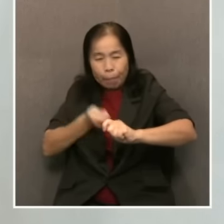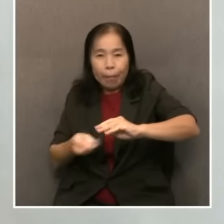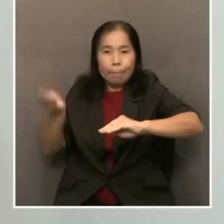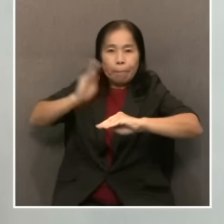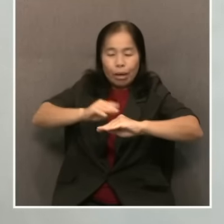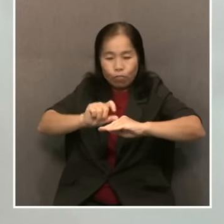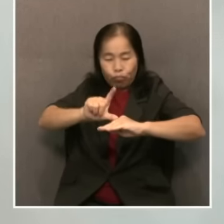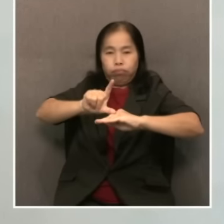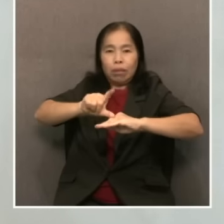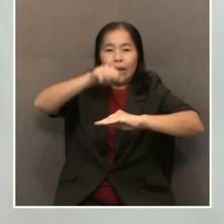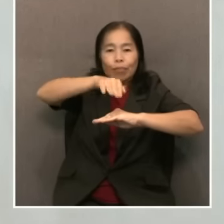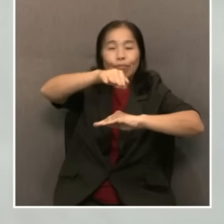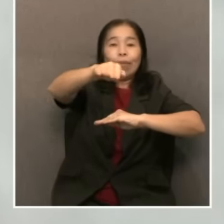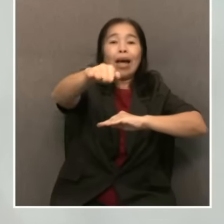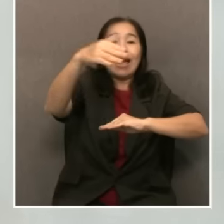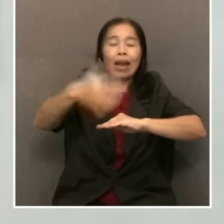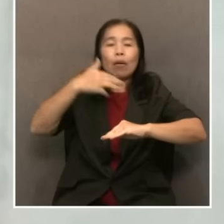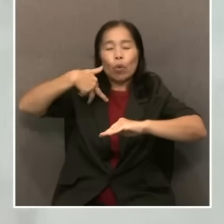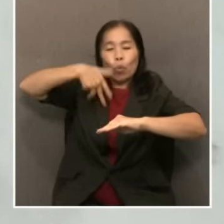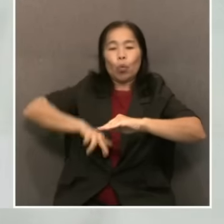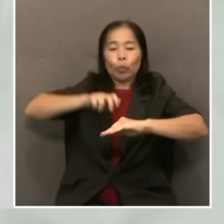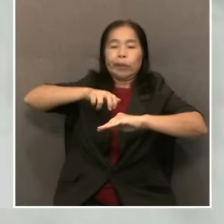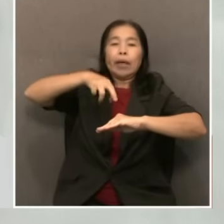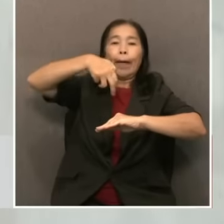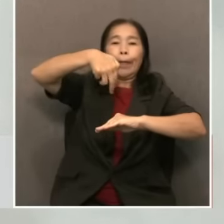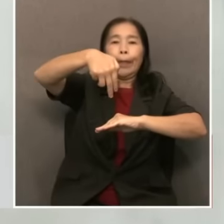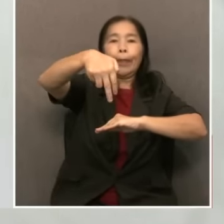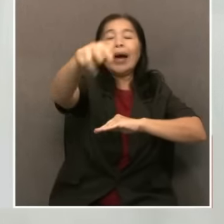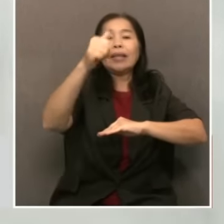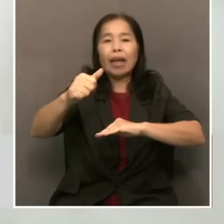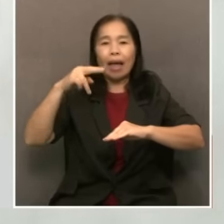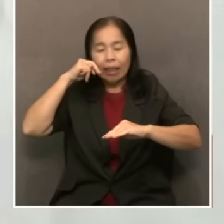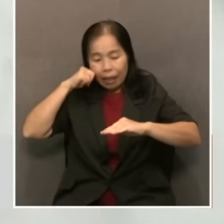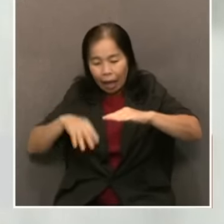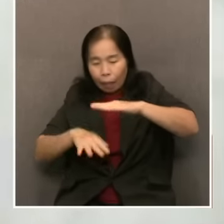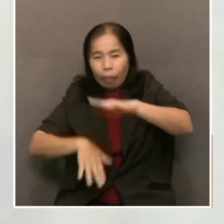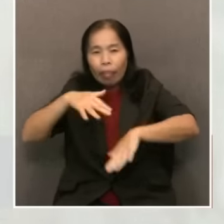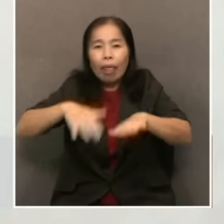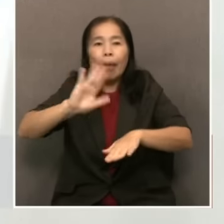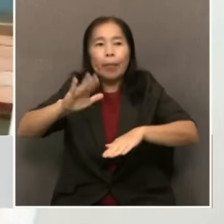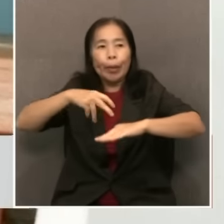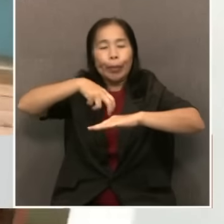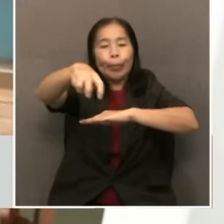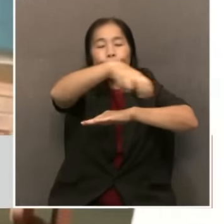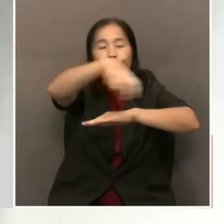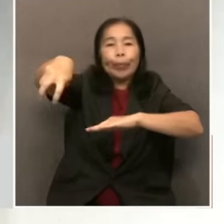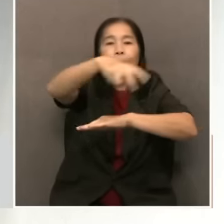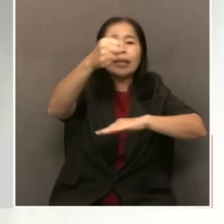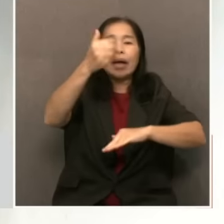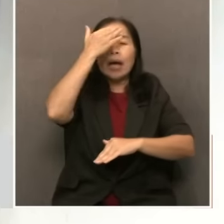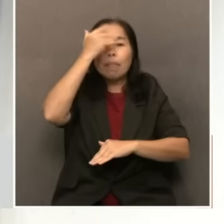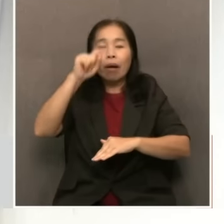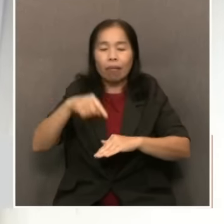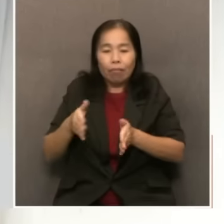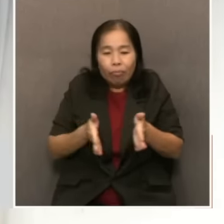ระยะทางยาว 100เมตเพื่อให้ประชาชนสามารถเดินทางสัญจรเข้าออกได้อย่างสะดวกเนื่องจากบริเวณดัง